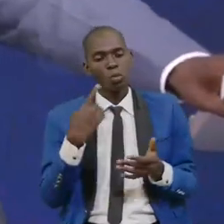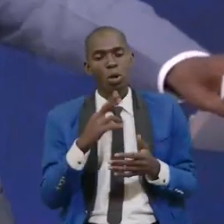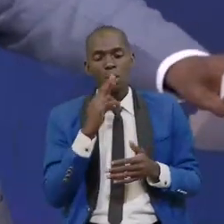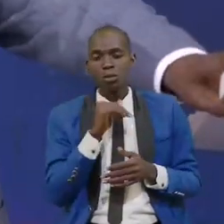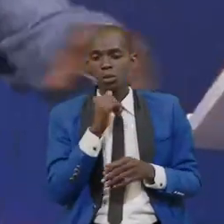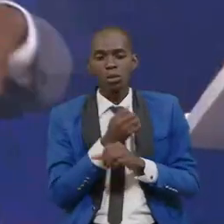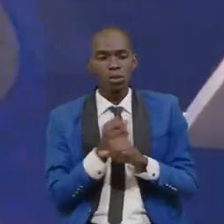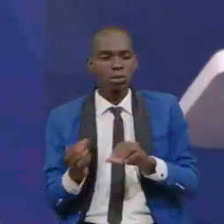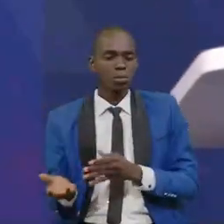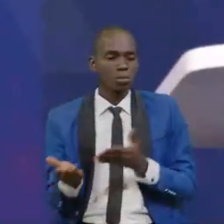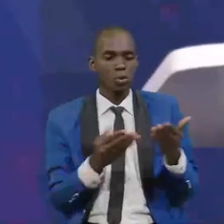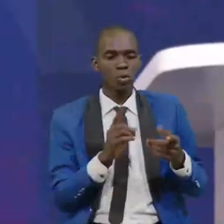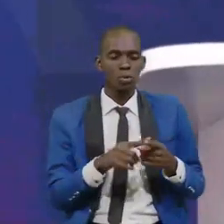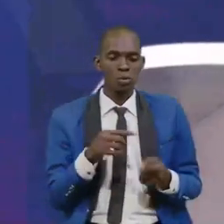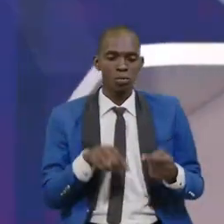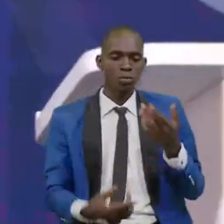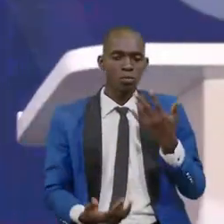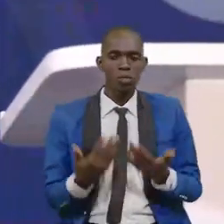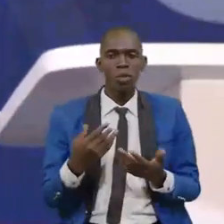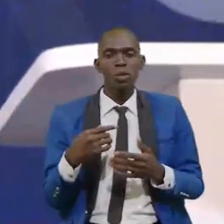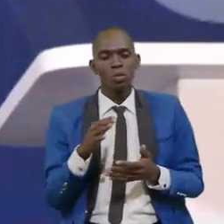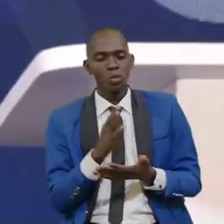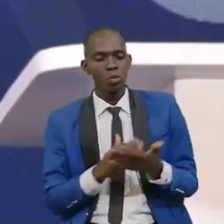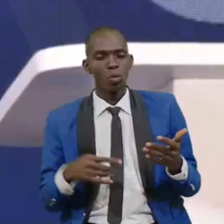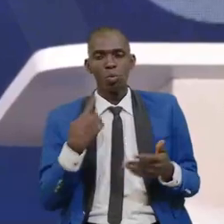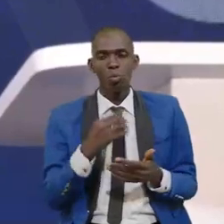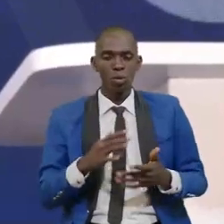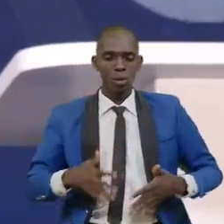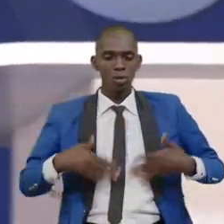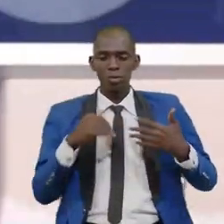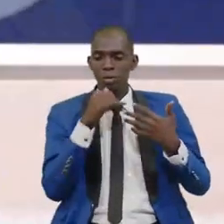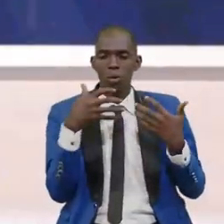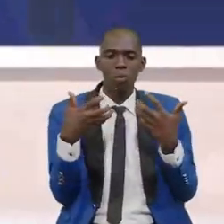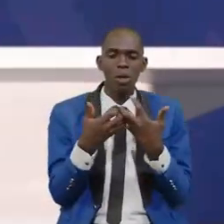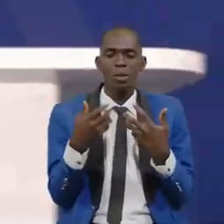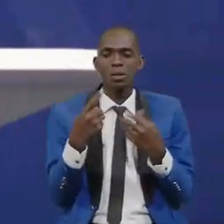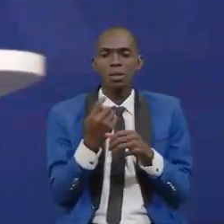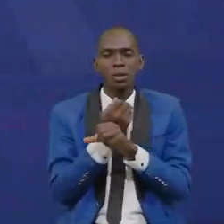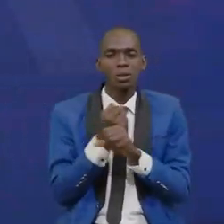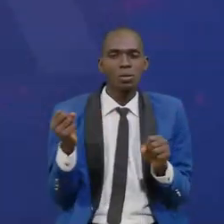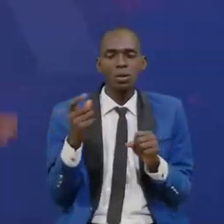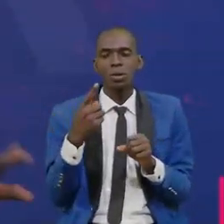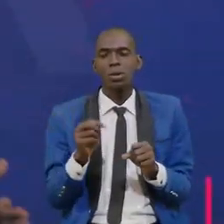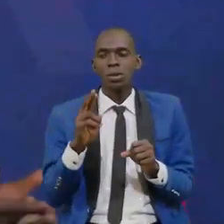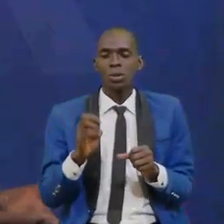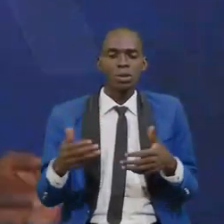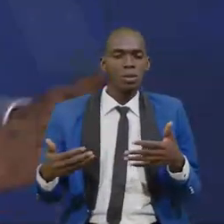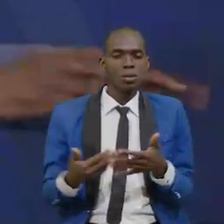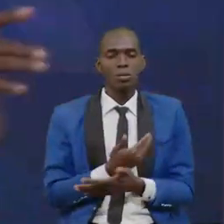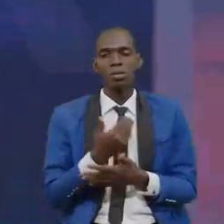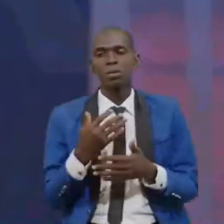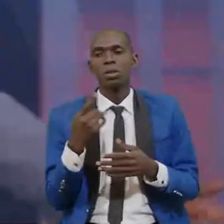Ceux dont les vies ne reflètent pas la nouvelle naissance, le salut, la régénération,